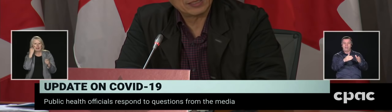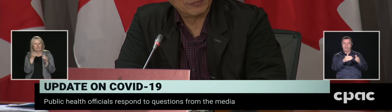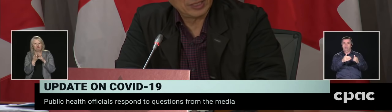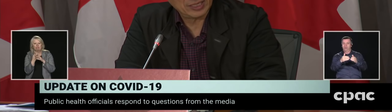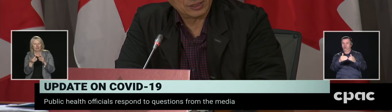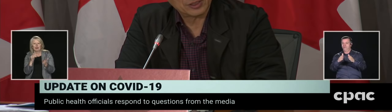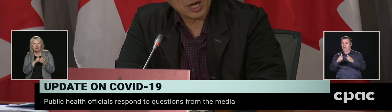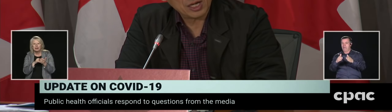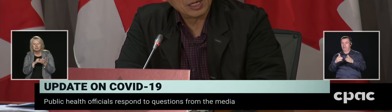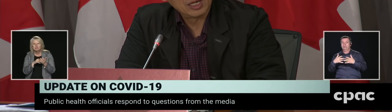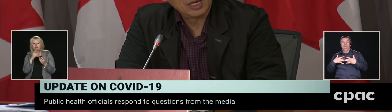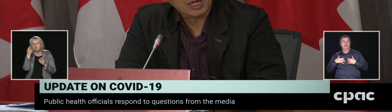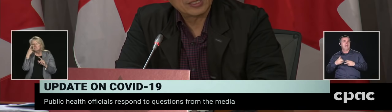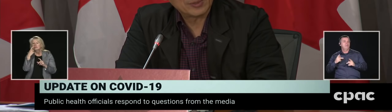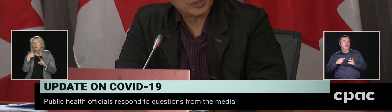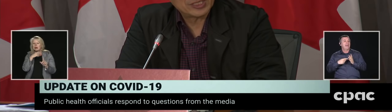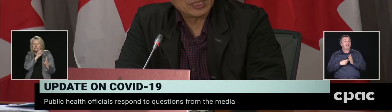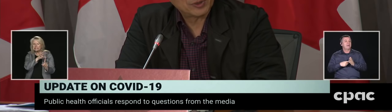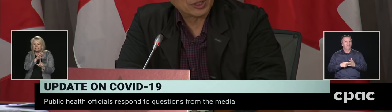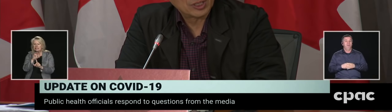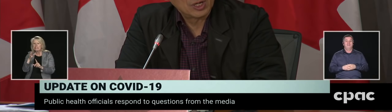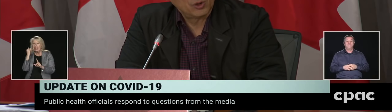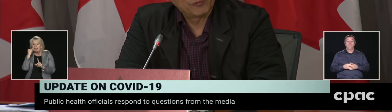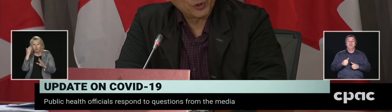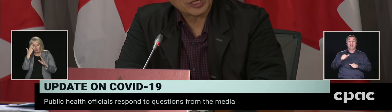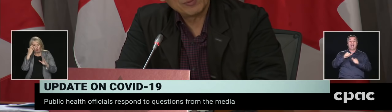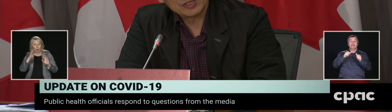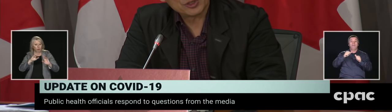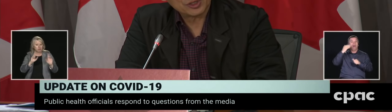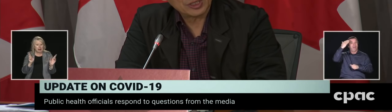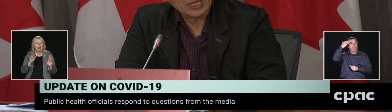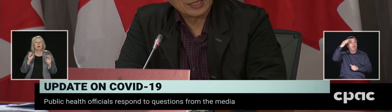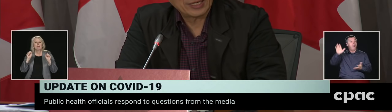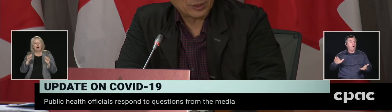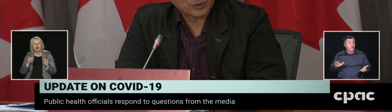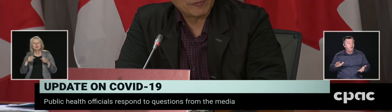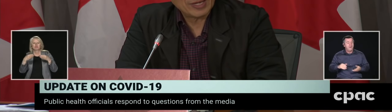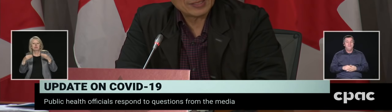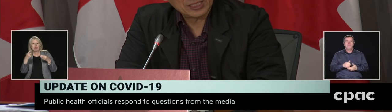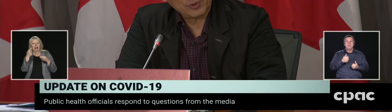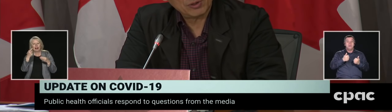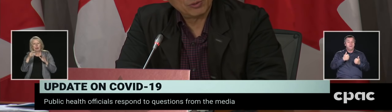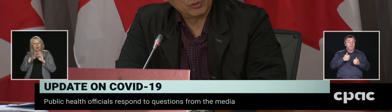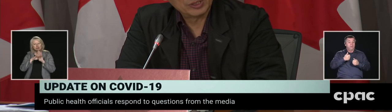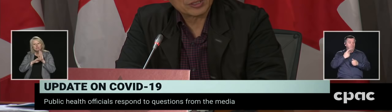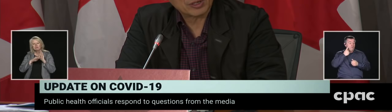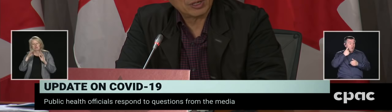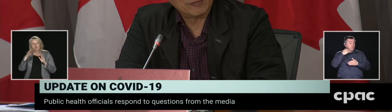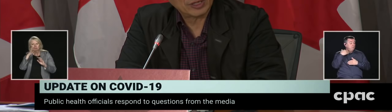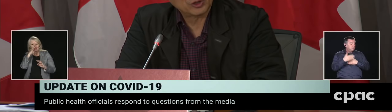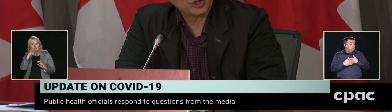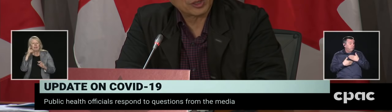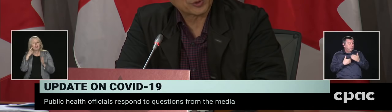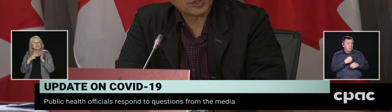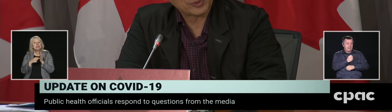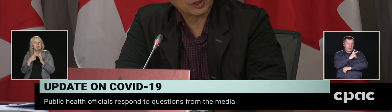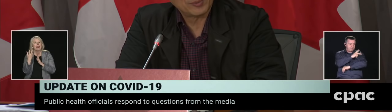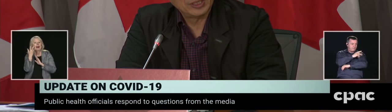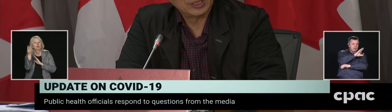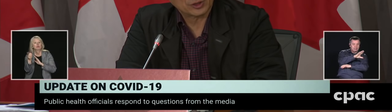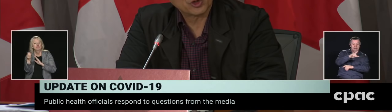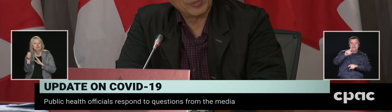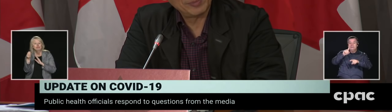les activités dehors, c'est possible qu'au fur et à mesure, quelques provinces, ça dépend où ils sont avec leur